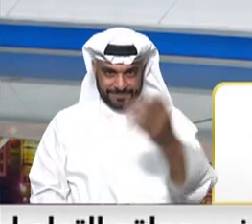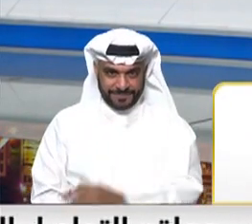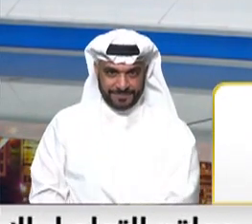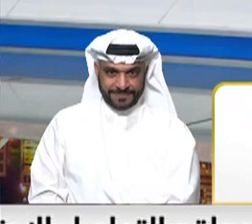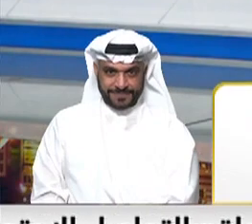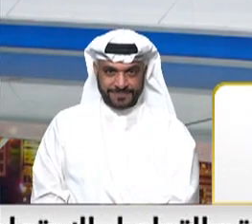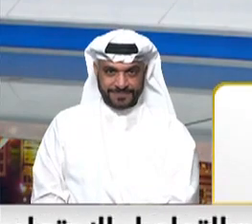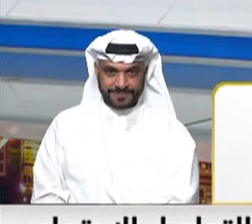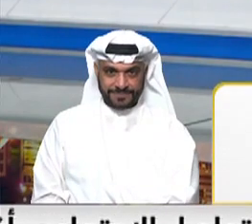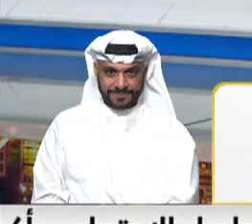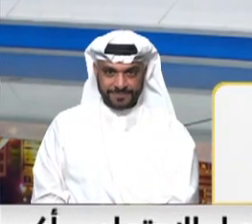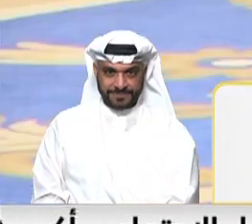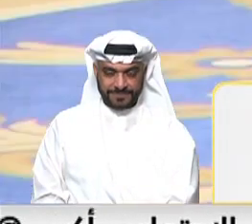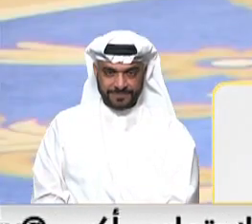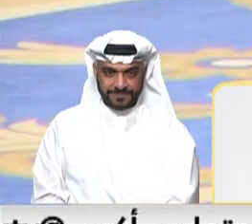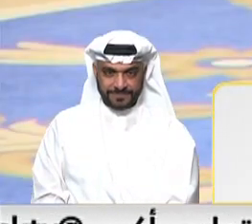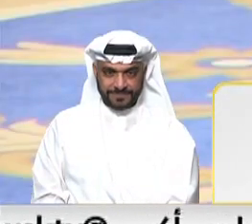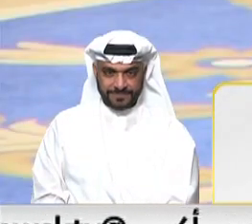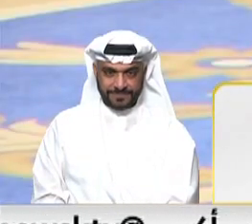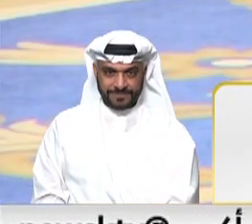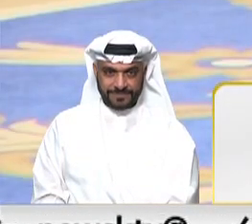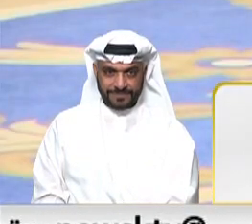التقرير.